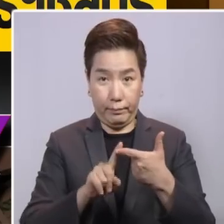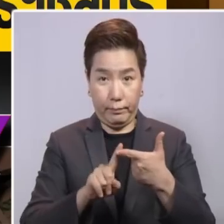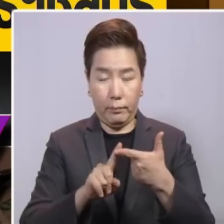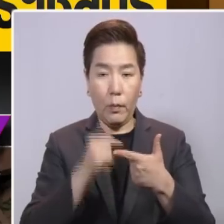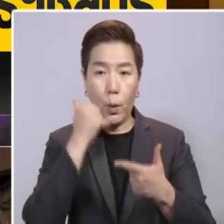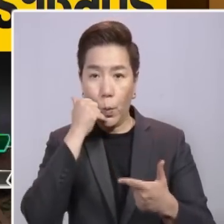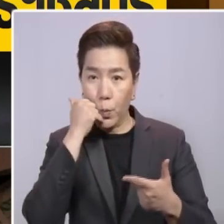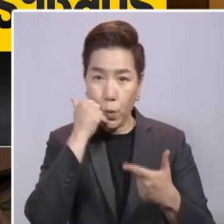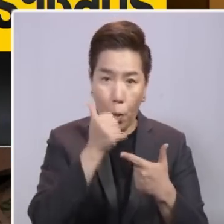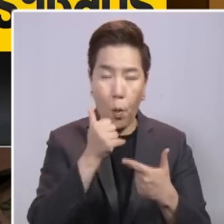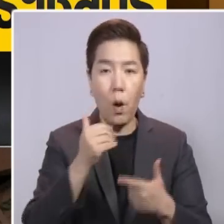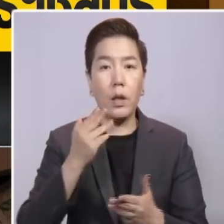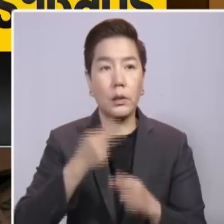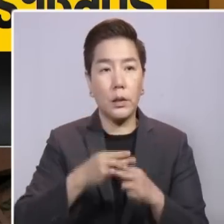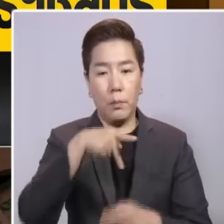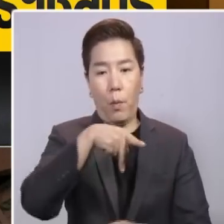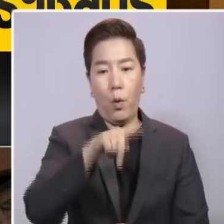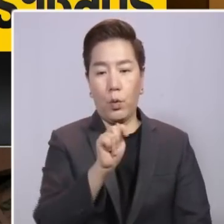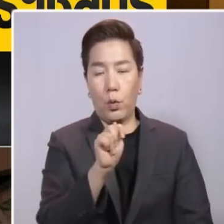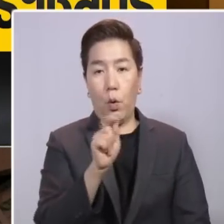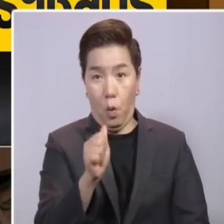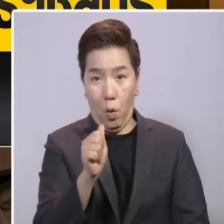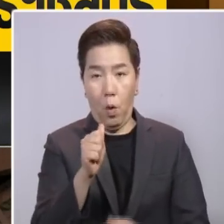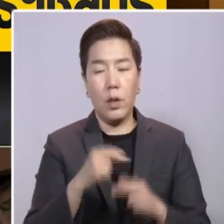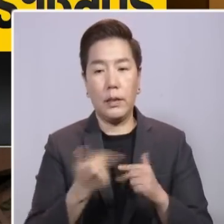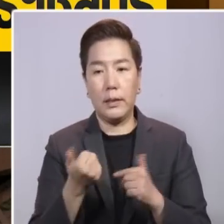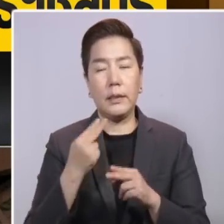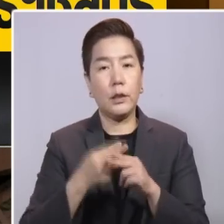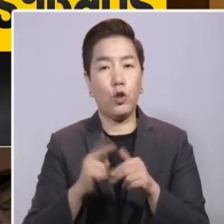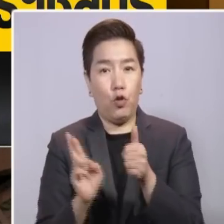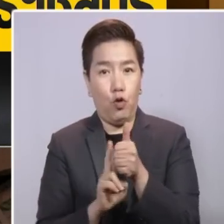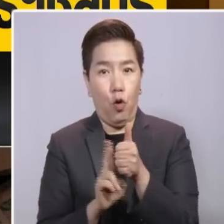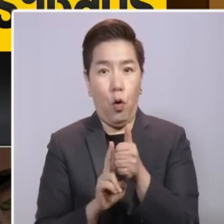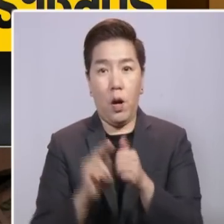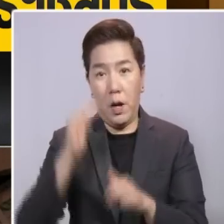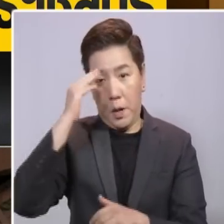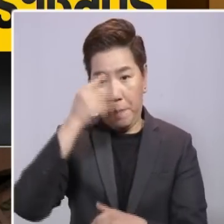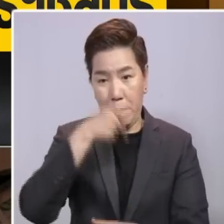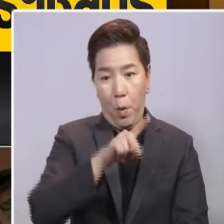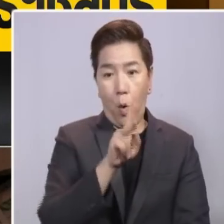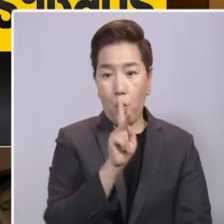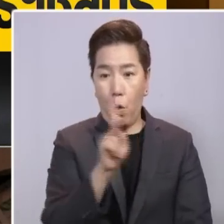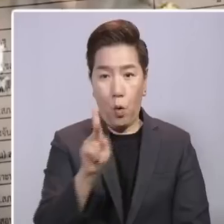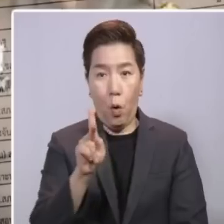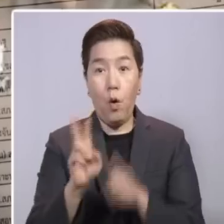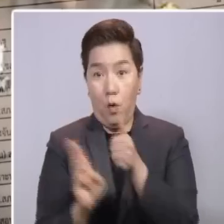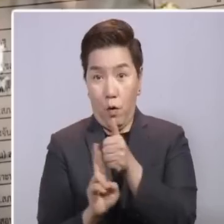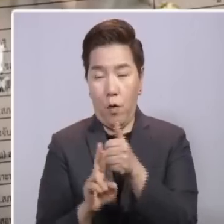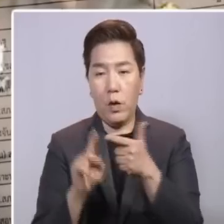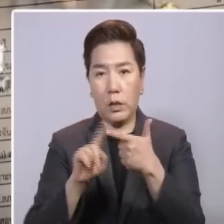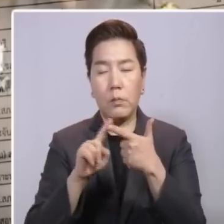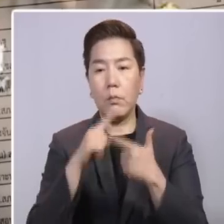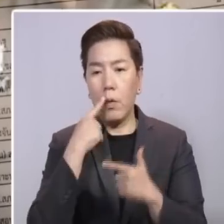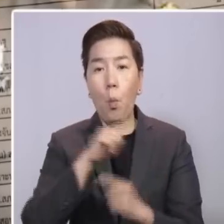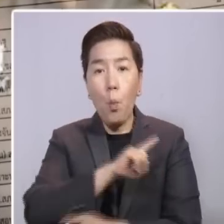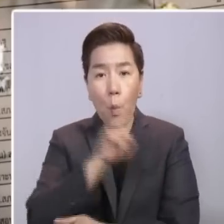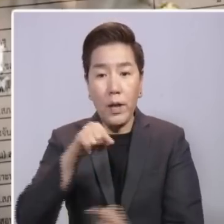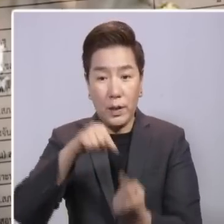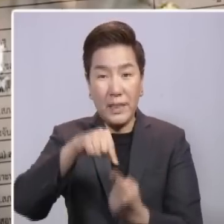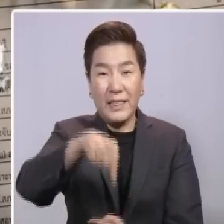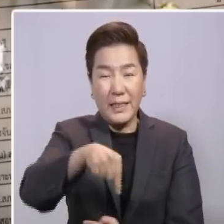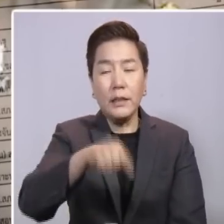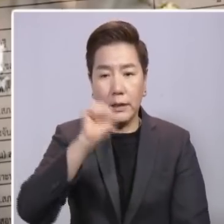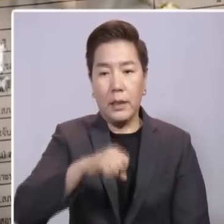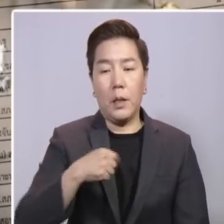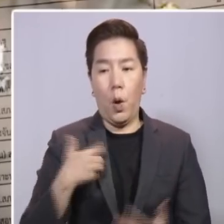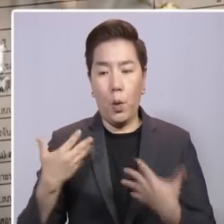ทรไปต่อนะครับพันตำรวจเอกณรงค์ฤทธิ์วาพันสุนะครับรองผู้การคนนี้เป็นรองผู้การนะฮะท่านก็บอกว่าวันเกิดเหตุเนี่ยได้รับการประสานนะครับ